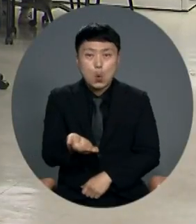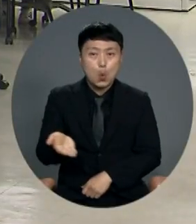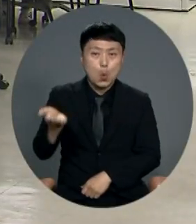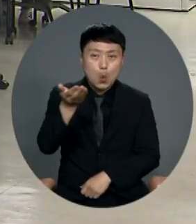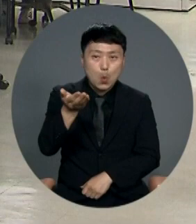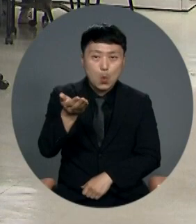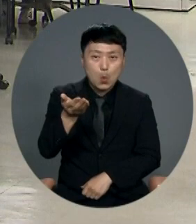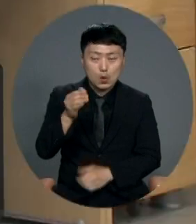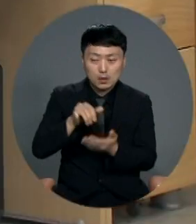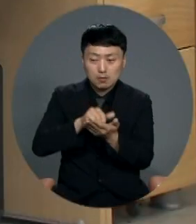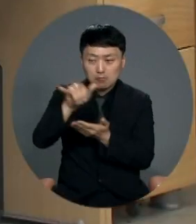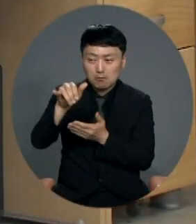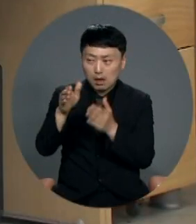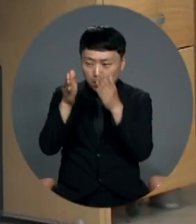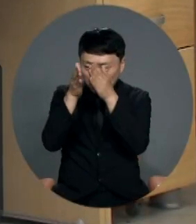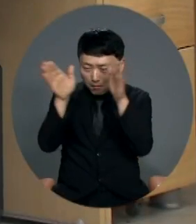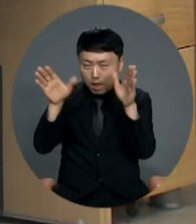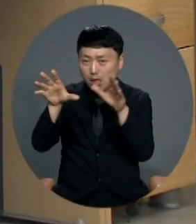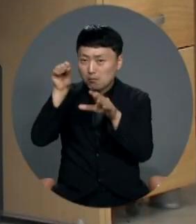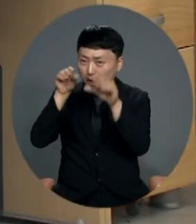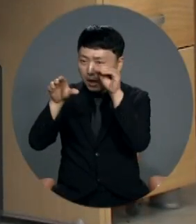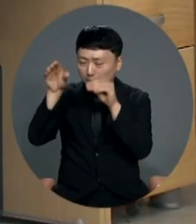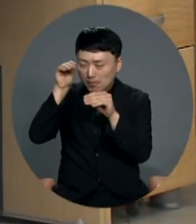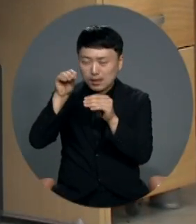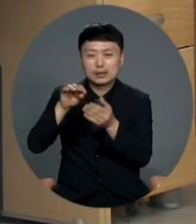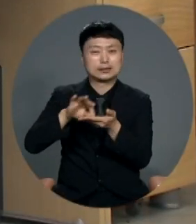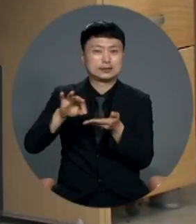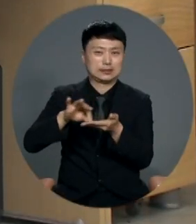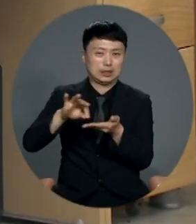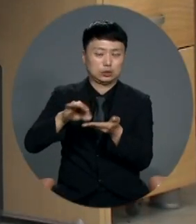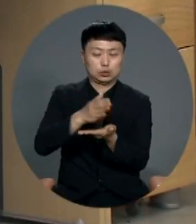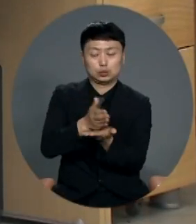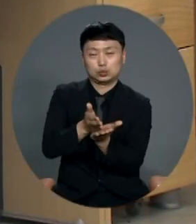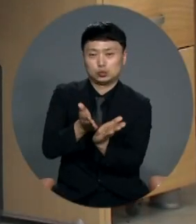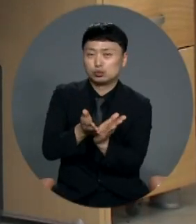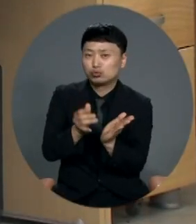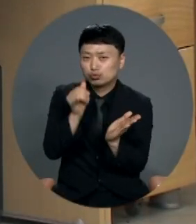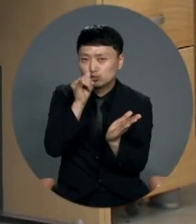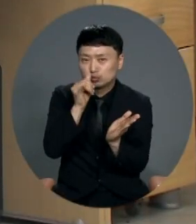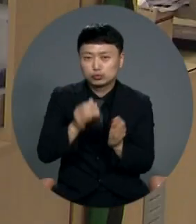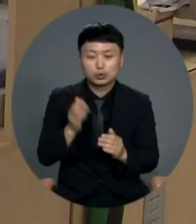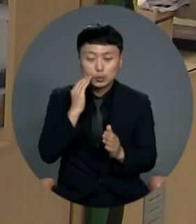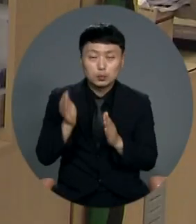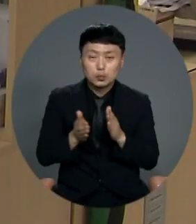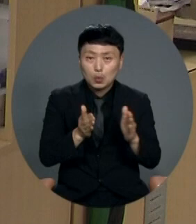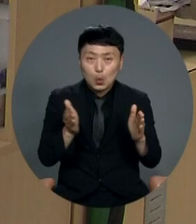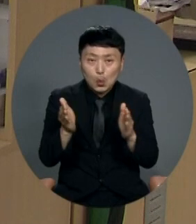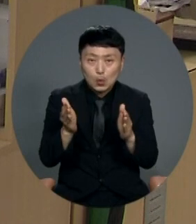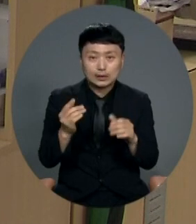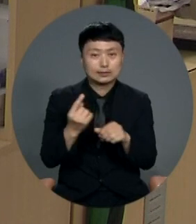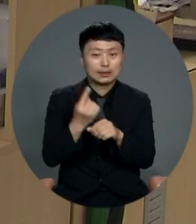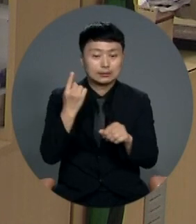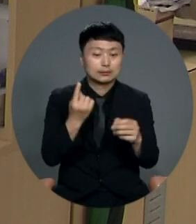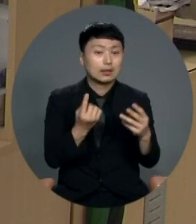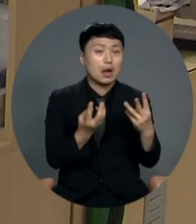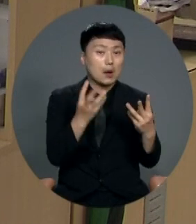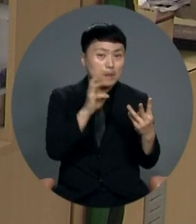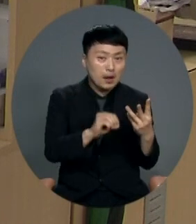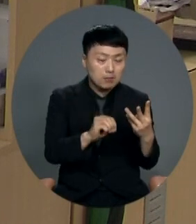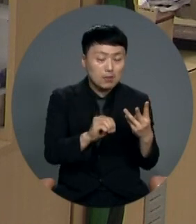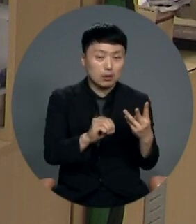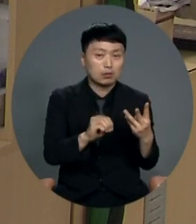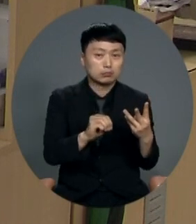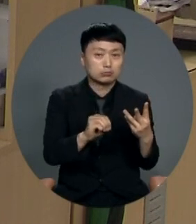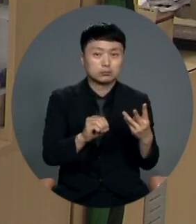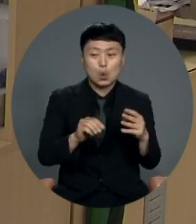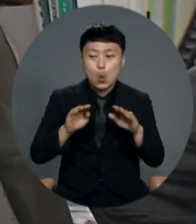시찰이나 견학을 보내고 국외 연수에 쓸 수 있는 예산입니다. 청도군은 지난해 3억 원 수준이던 국제화 여비